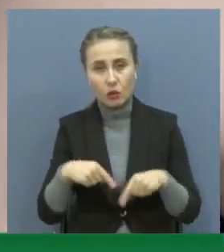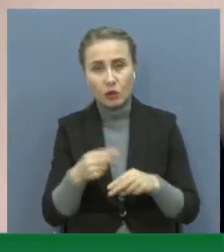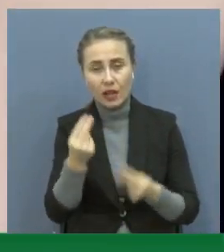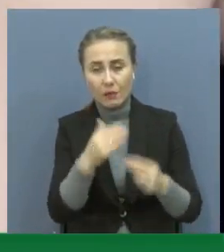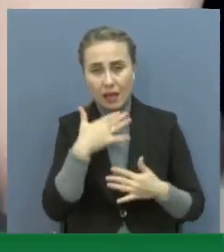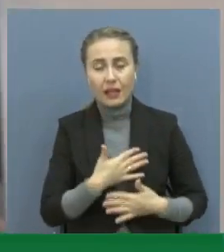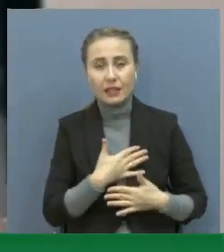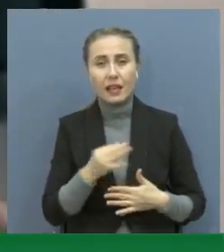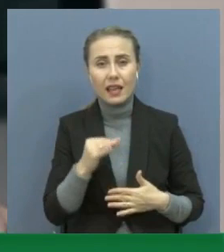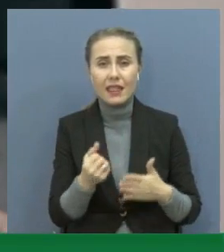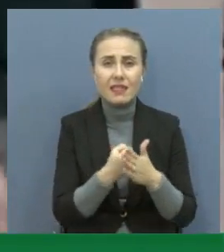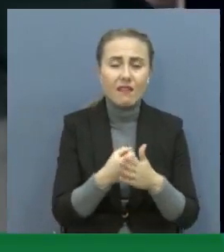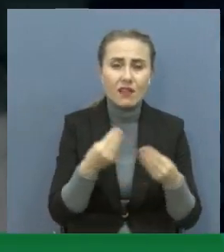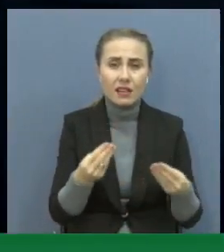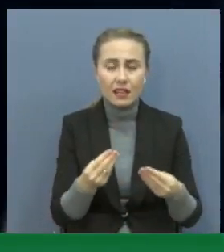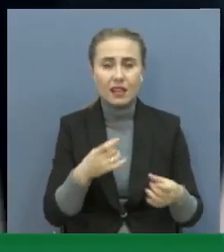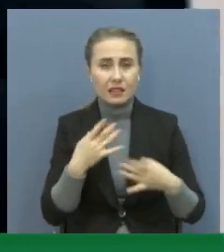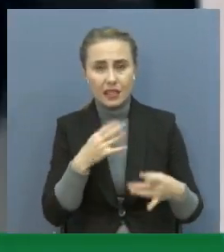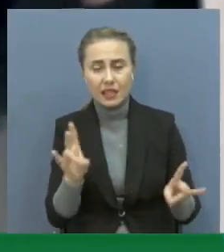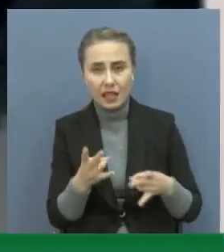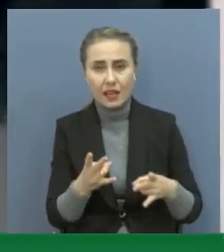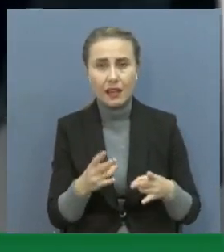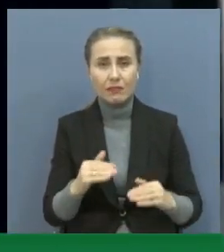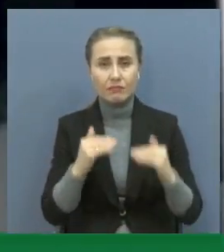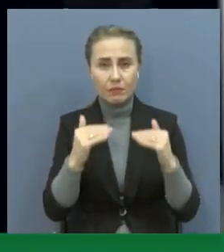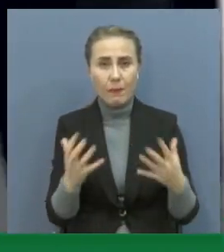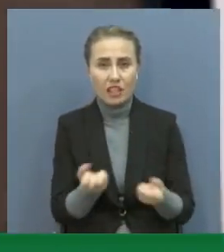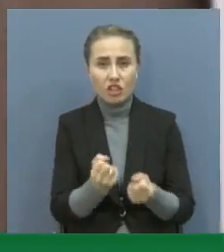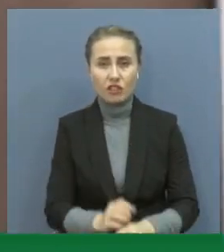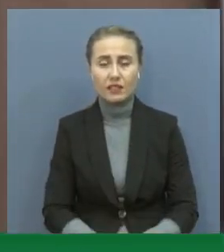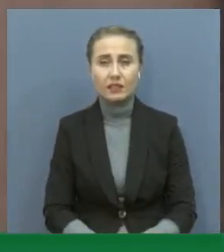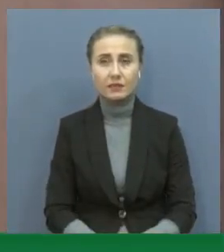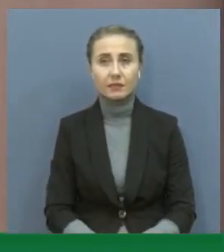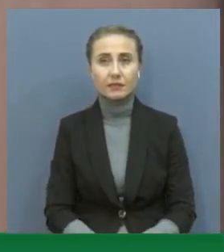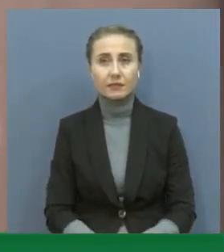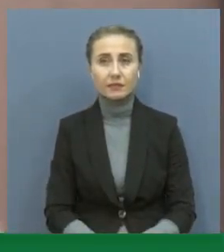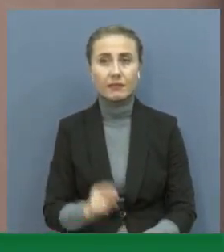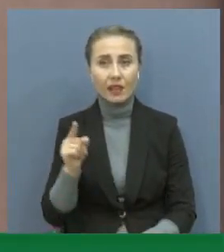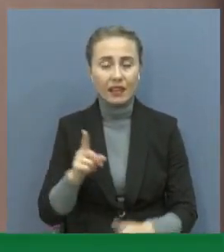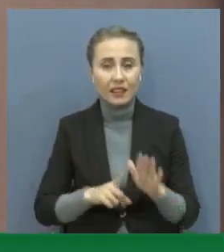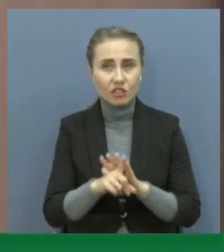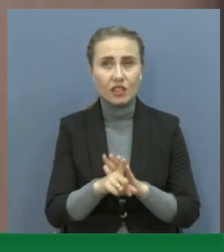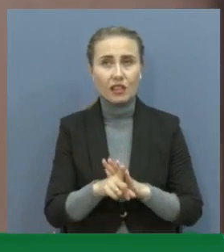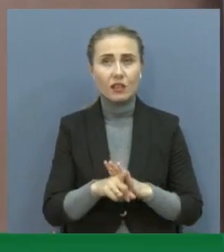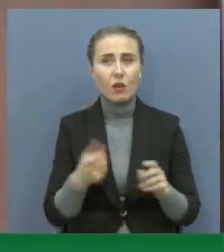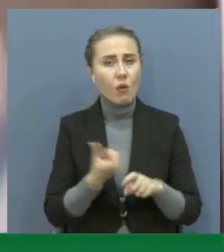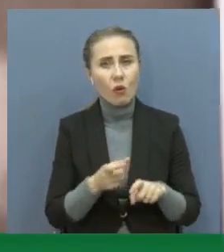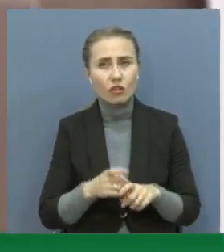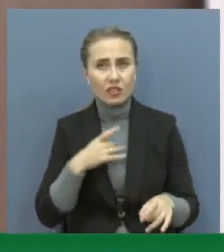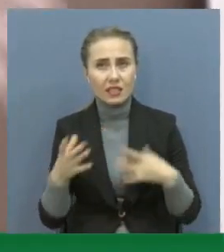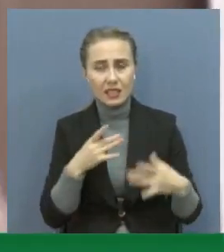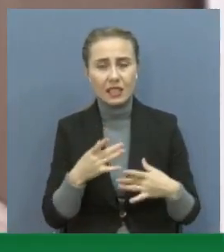оказывать давления и поддерживать эмоциональное равновесие зависимых. Они становятся очень агрессивными, если